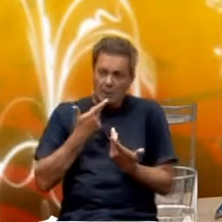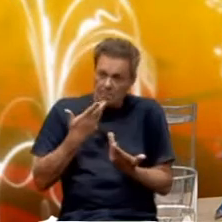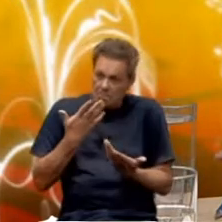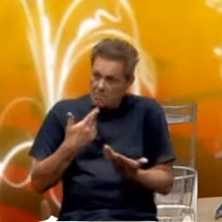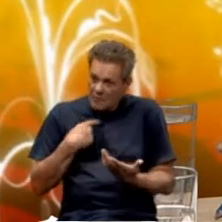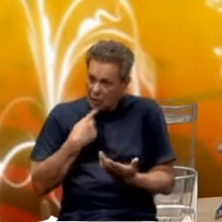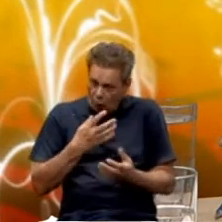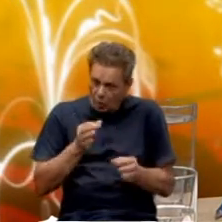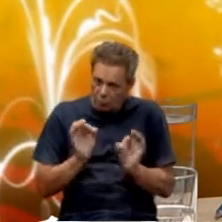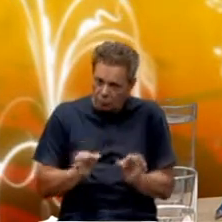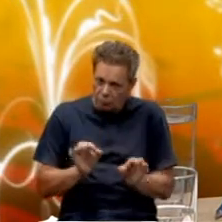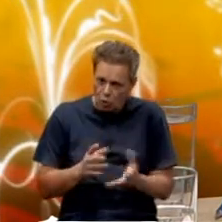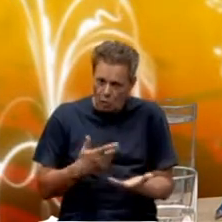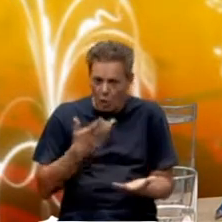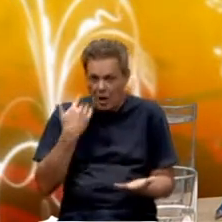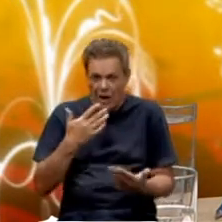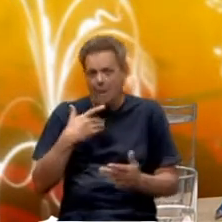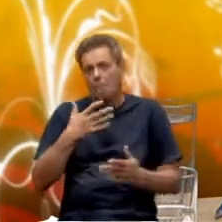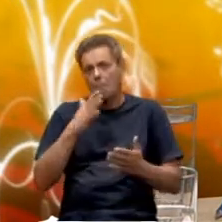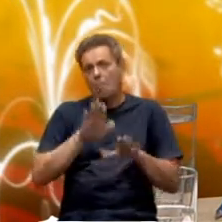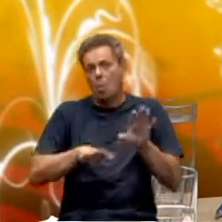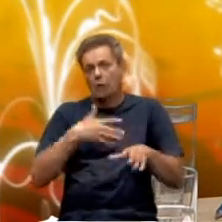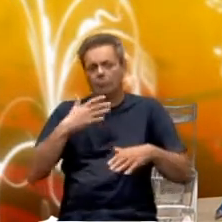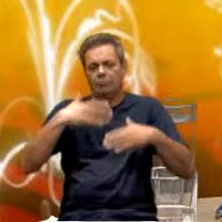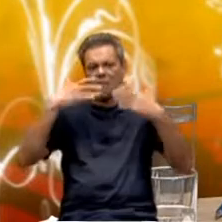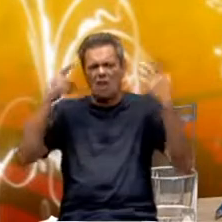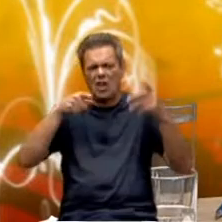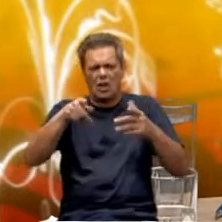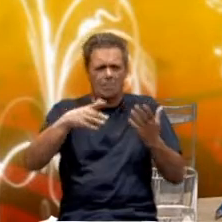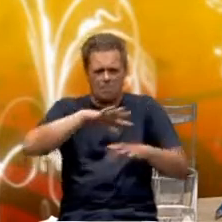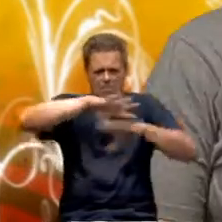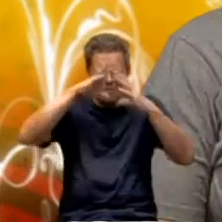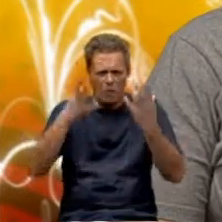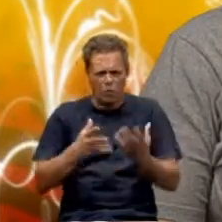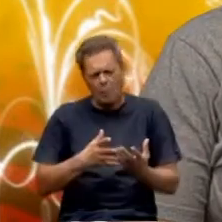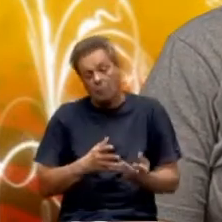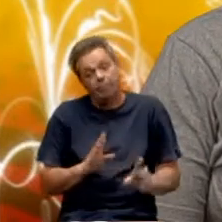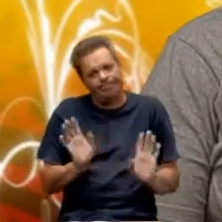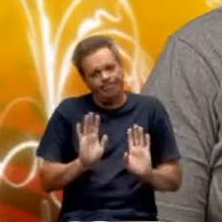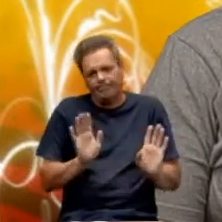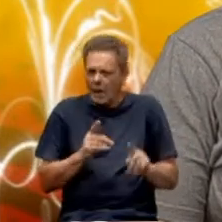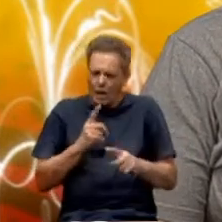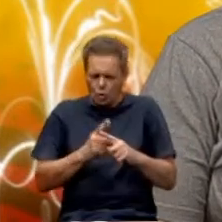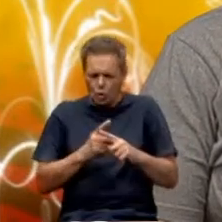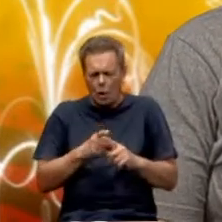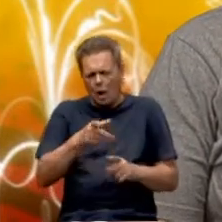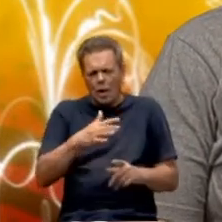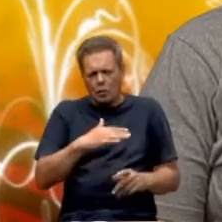ne, ili možda veličam to vrijeme jer ga više ja nemam? Pa je, teško je dosta